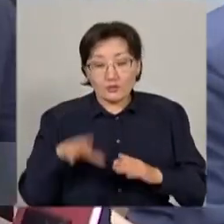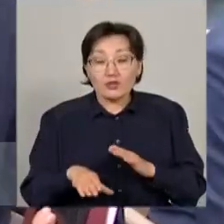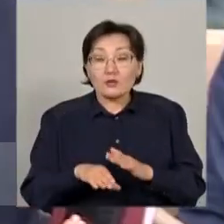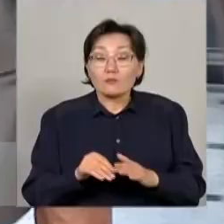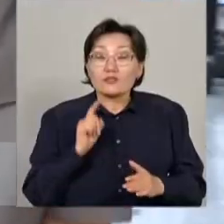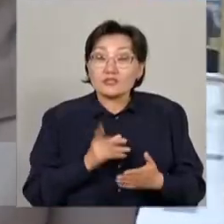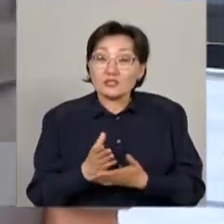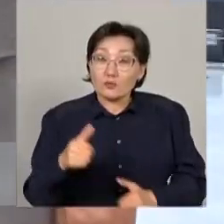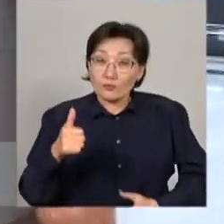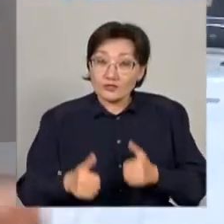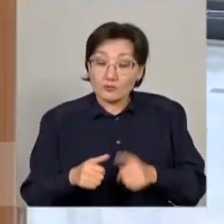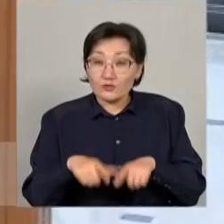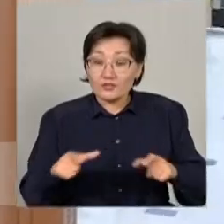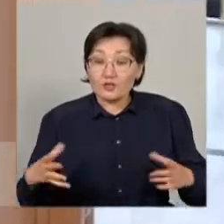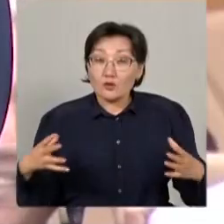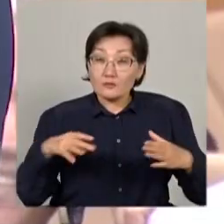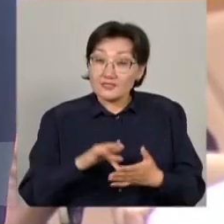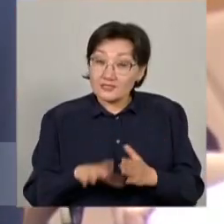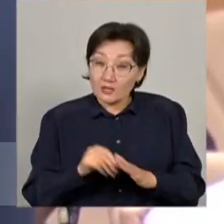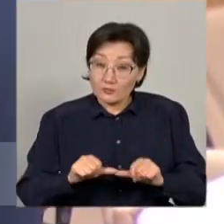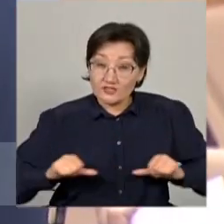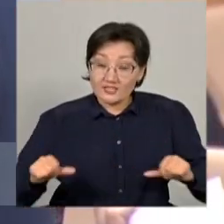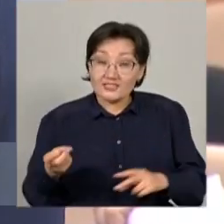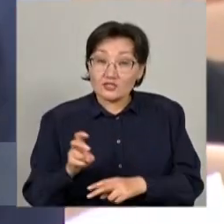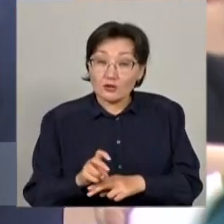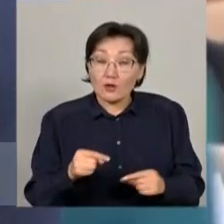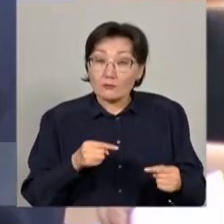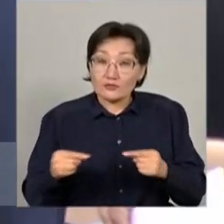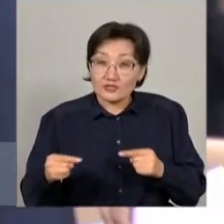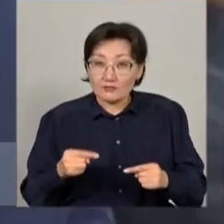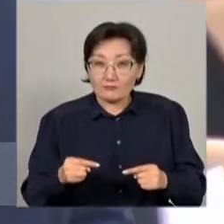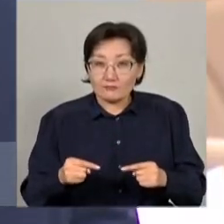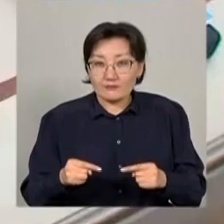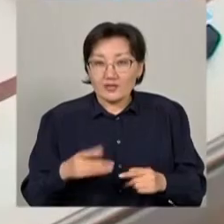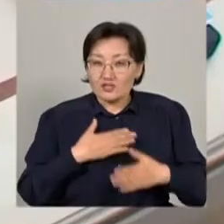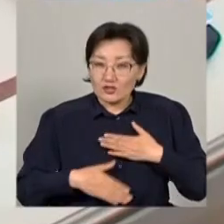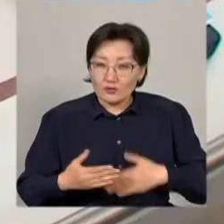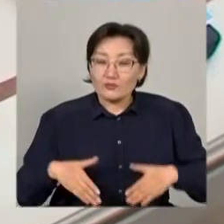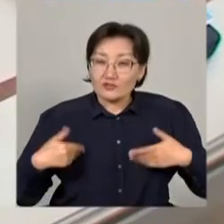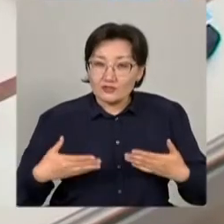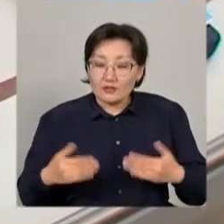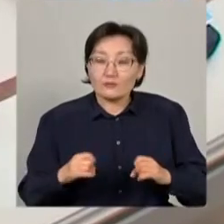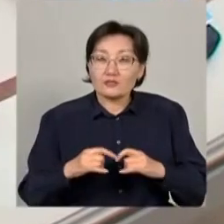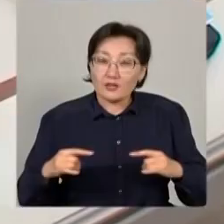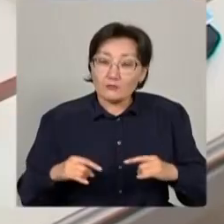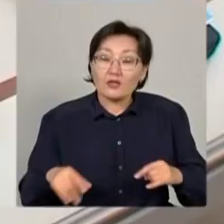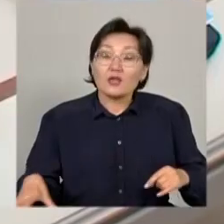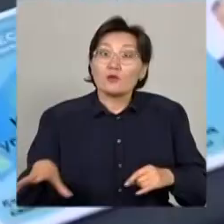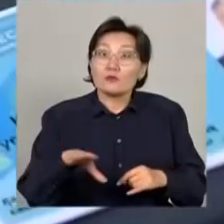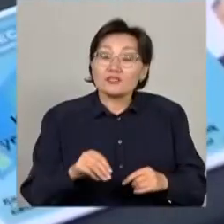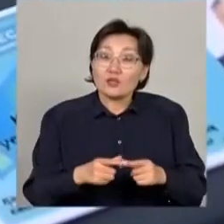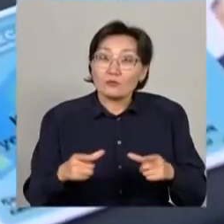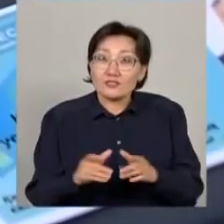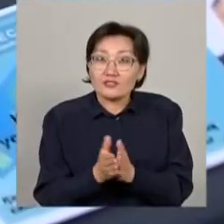додада бәсекелес болған кісілер орталық сайлау комиссиясына келгенде бір-бірімен күлімдеп амандасып жатты. Үстел үстінде депутаттардың